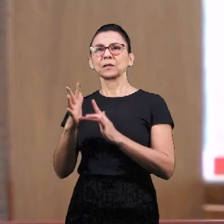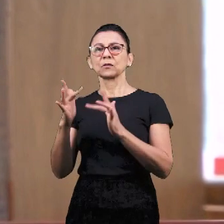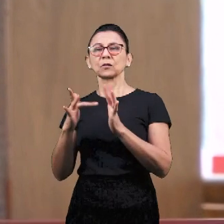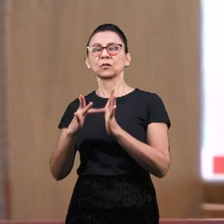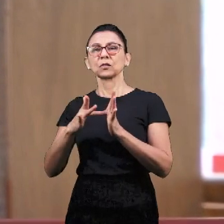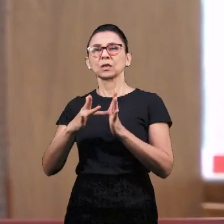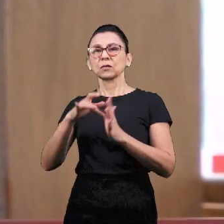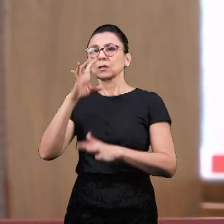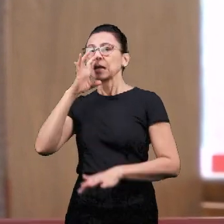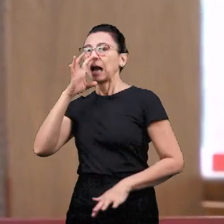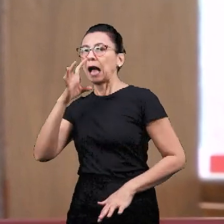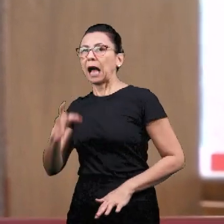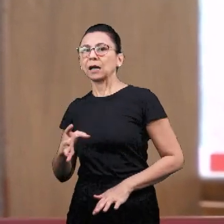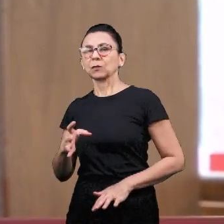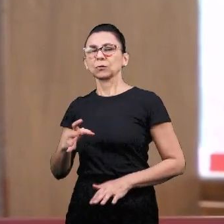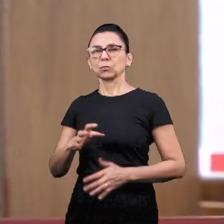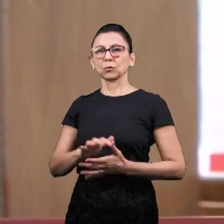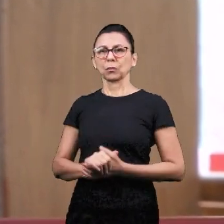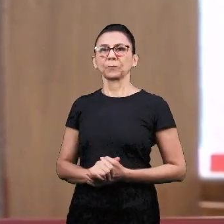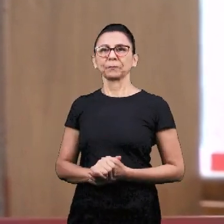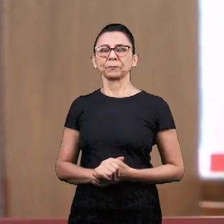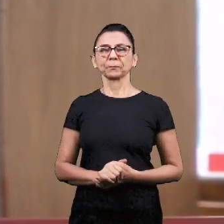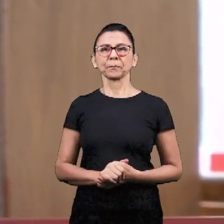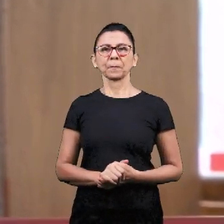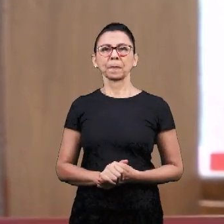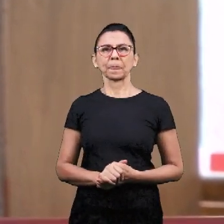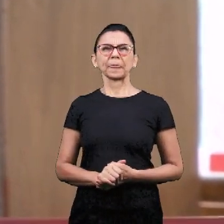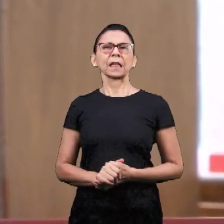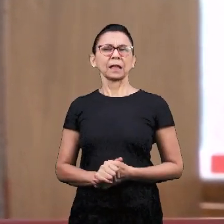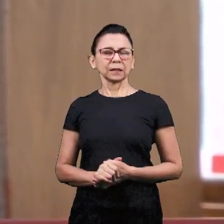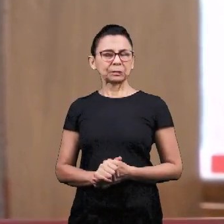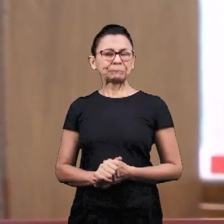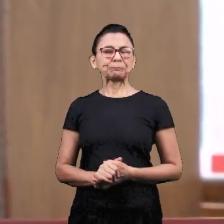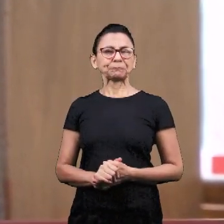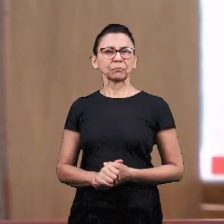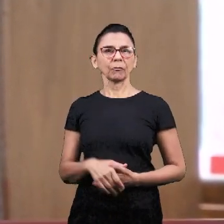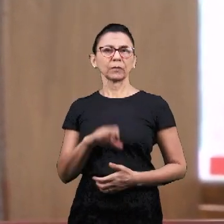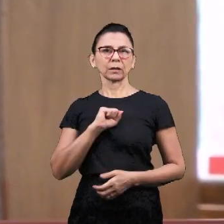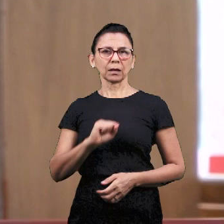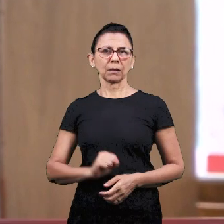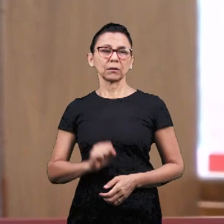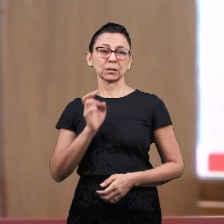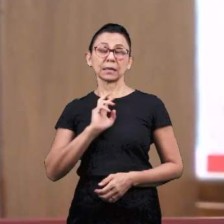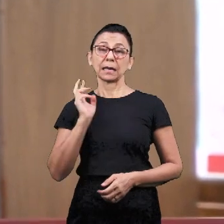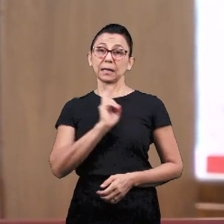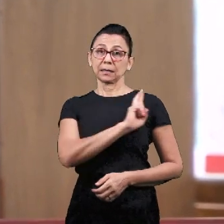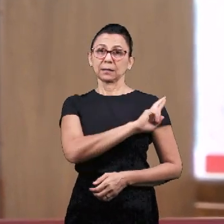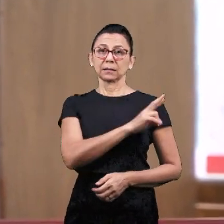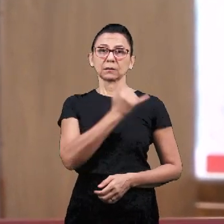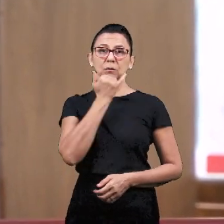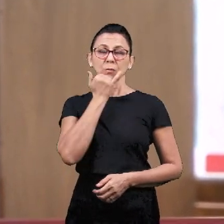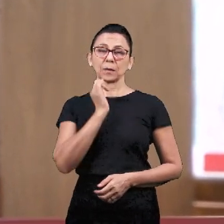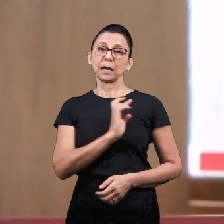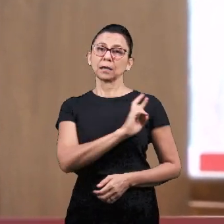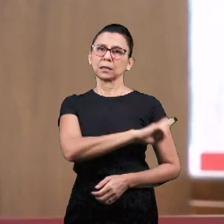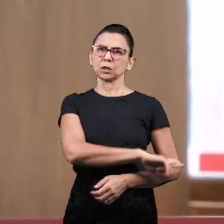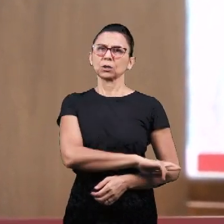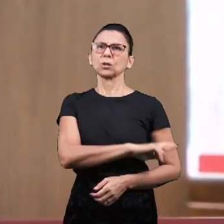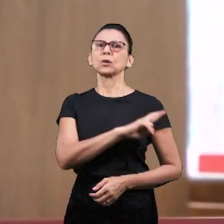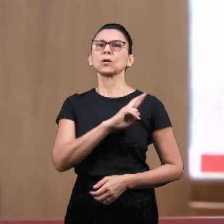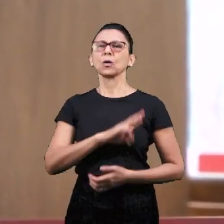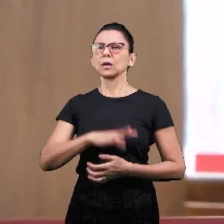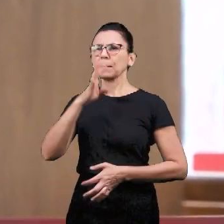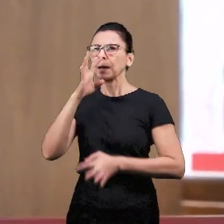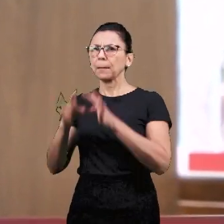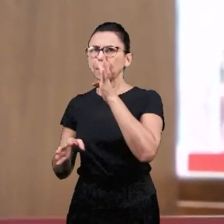que véritablement, par le sentiment d'envie contre Jésus, les religieux de cette époque lui ont donné pour être